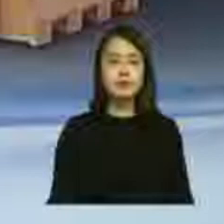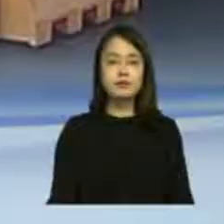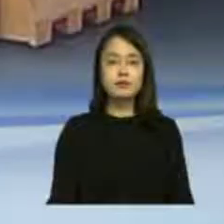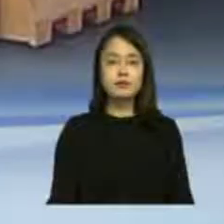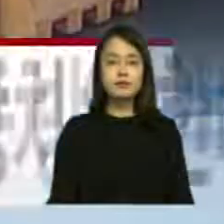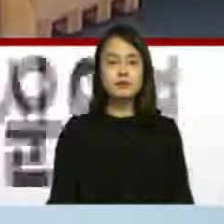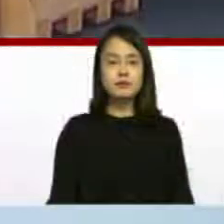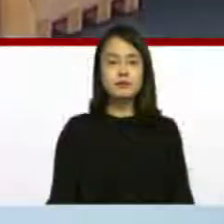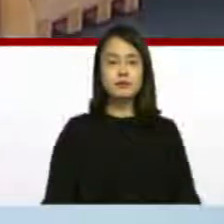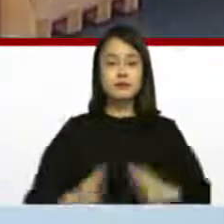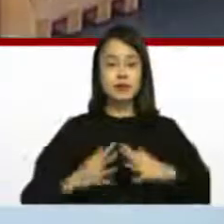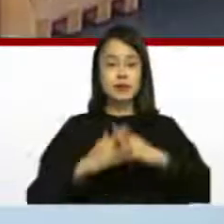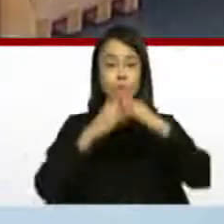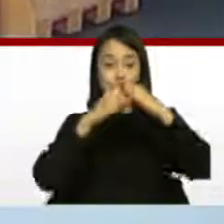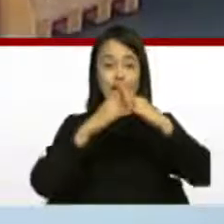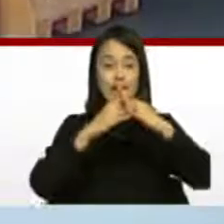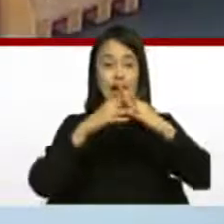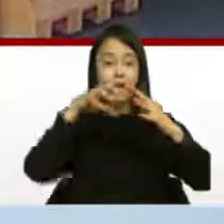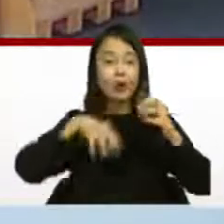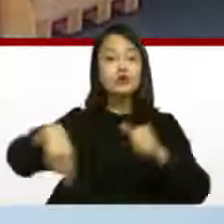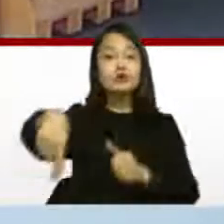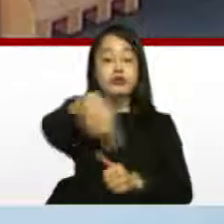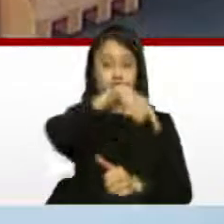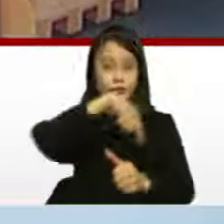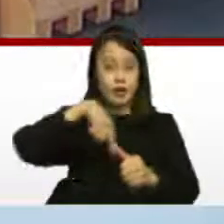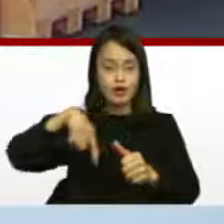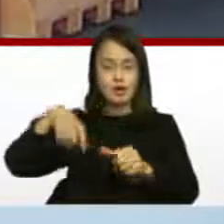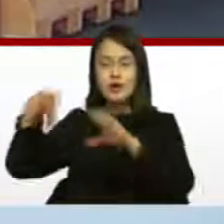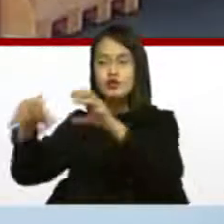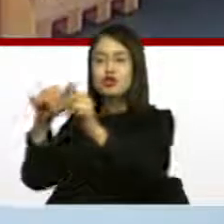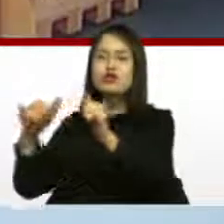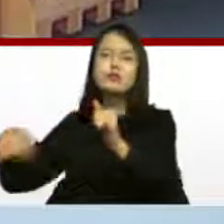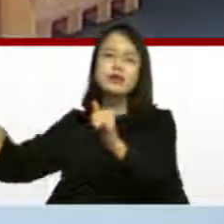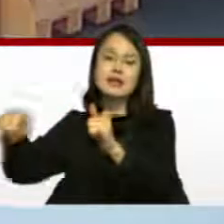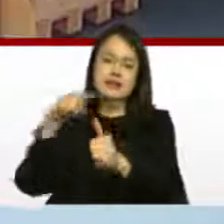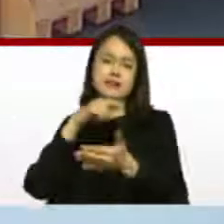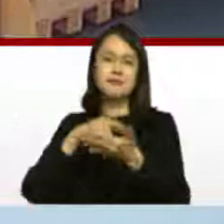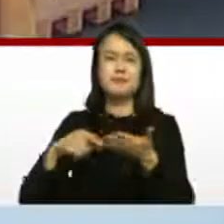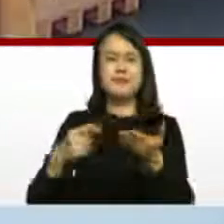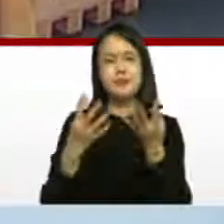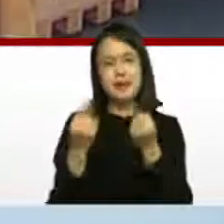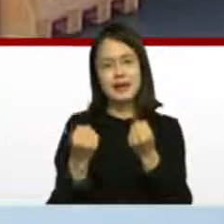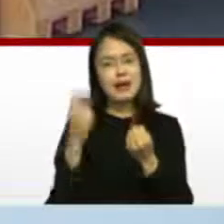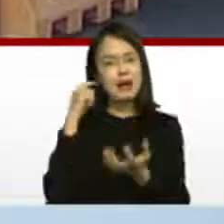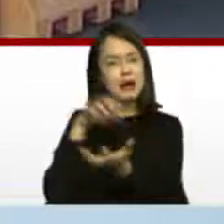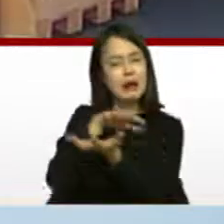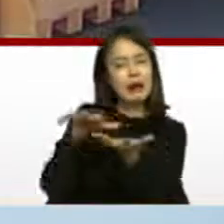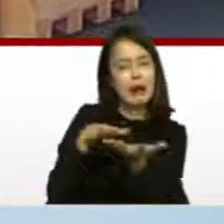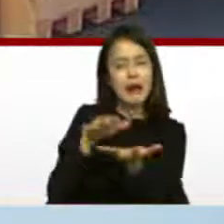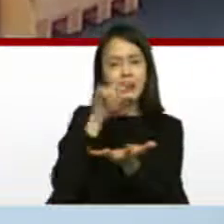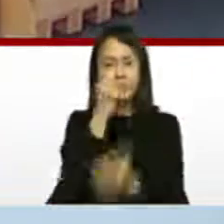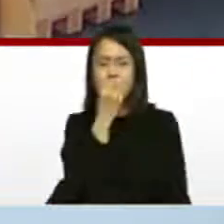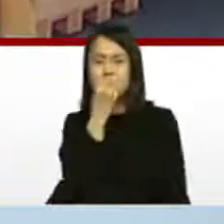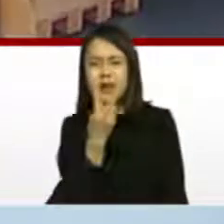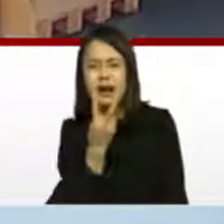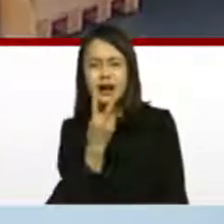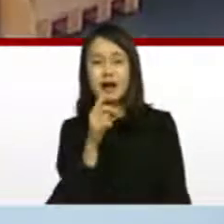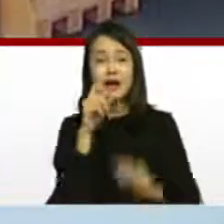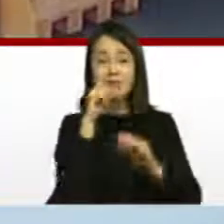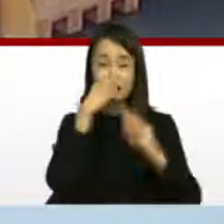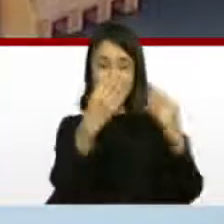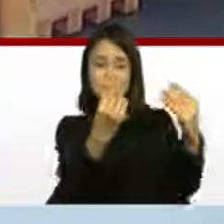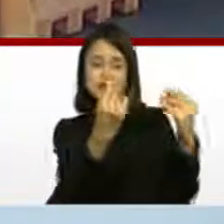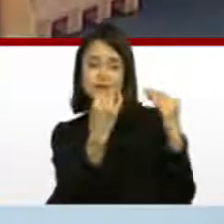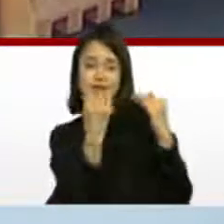공사현장 인근 주민들은 소음과 분진 등 다양한 피해 노출되는데 민원접수 절차가 까다롭고